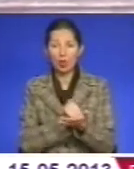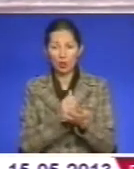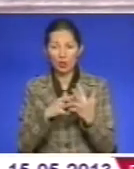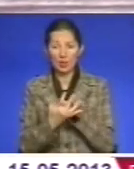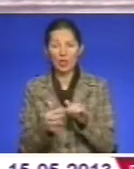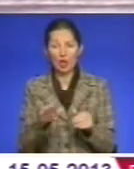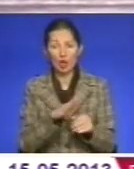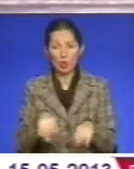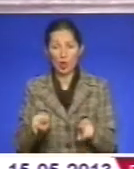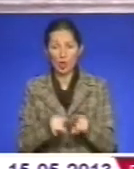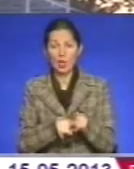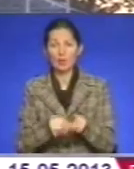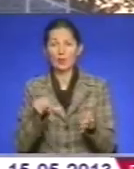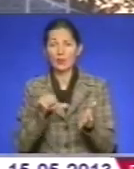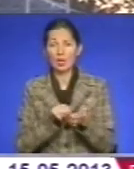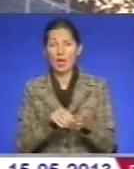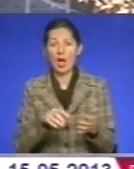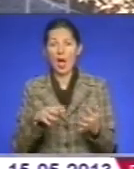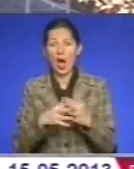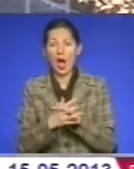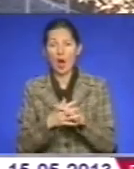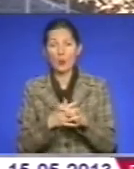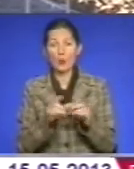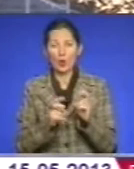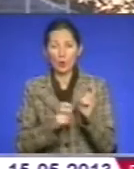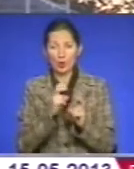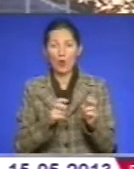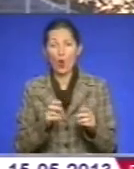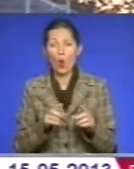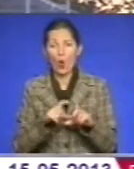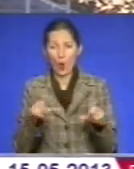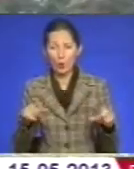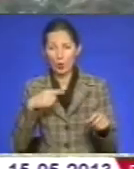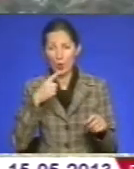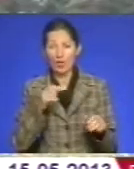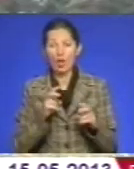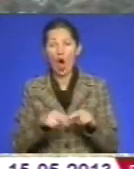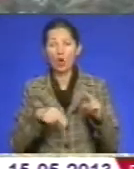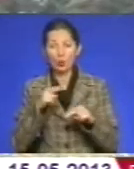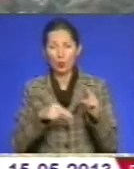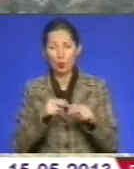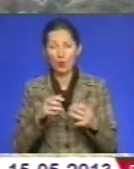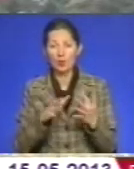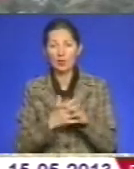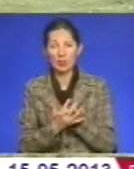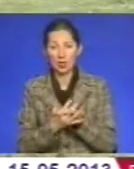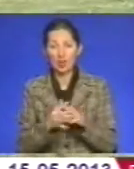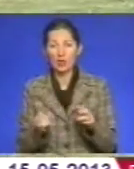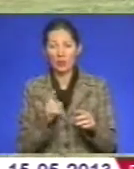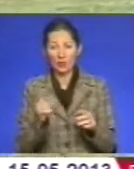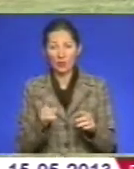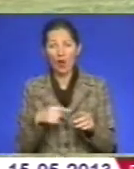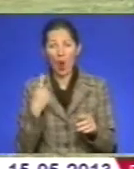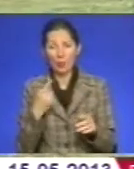представники агропромислового комплексу наголошують, що саме розбудова сільгоспідприємств області, введення нових напрямків виробництва на селі